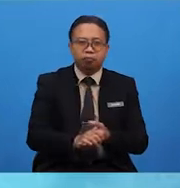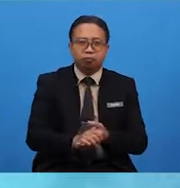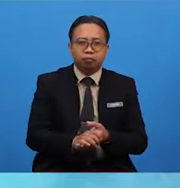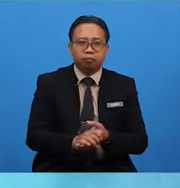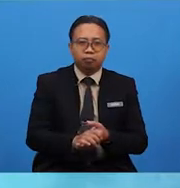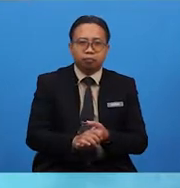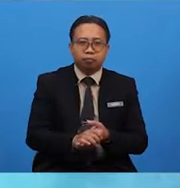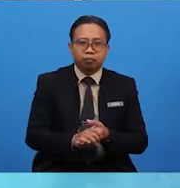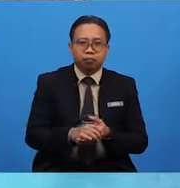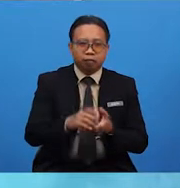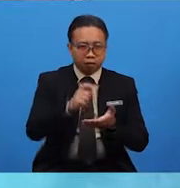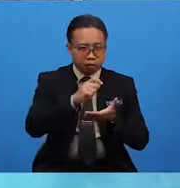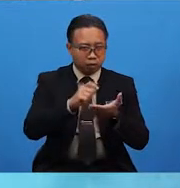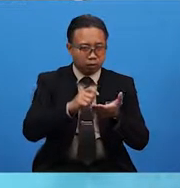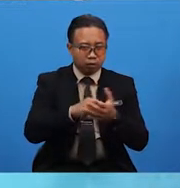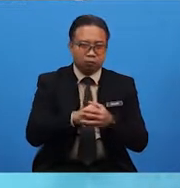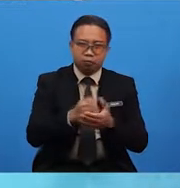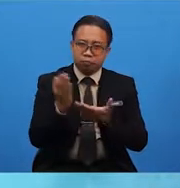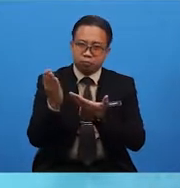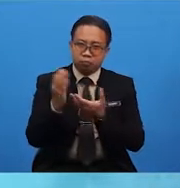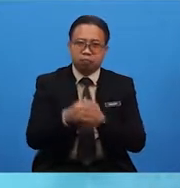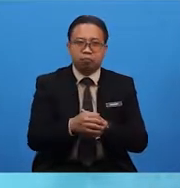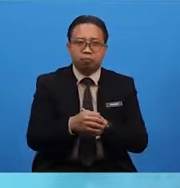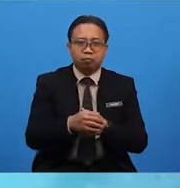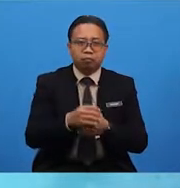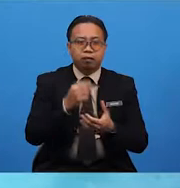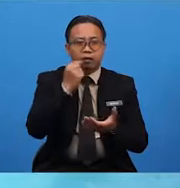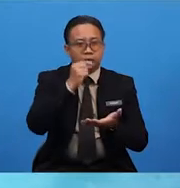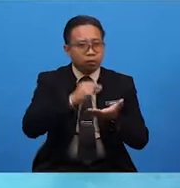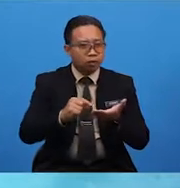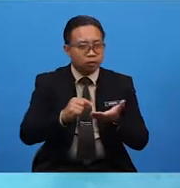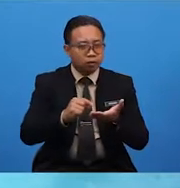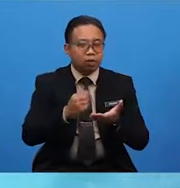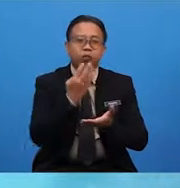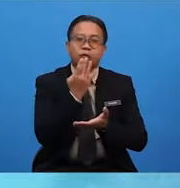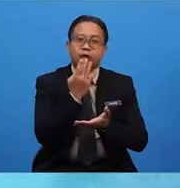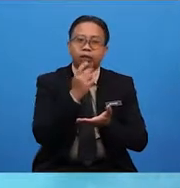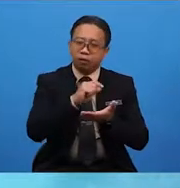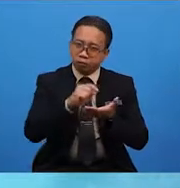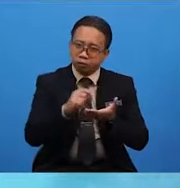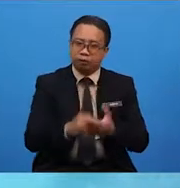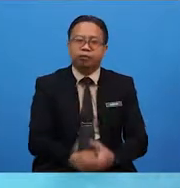Ghost dan akrilik pensil dan pensil warna